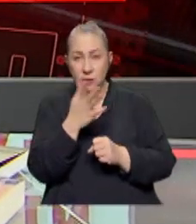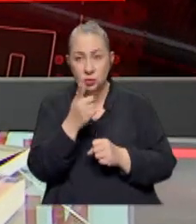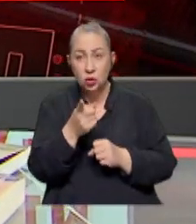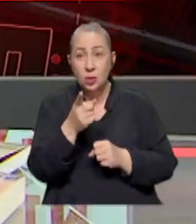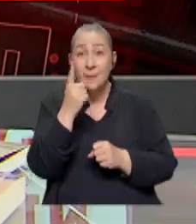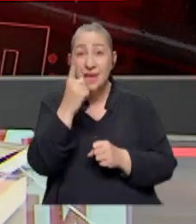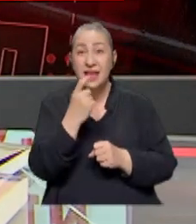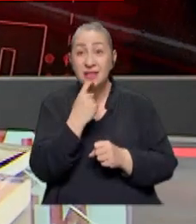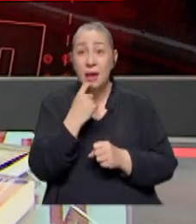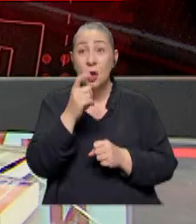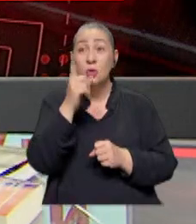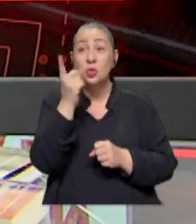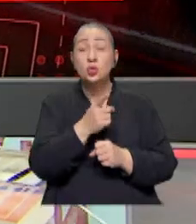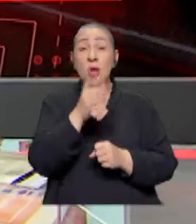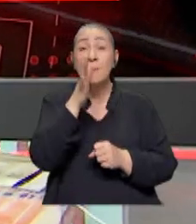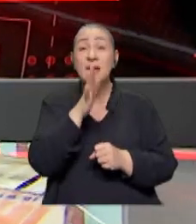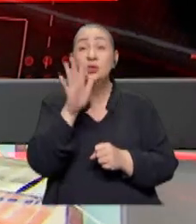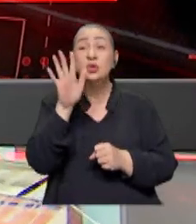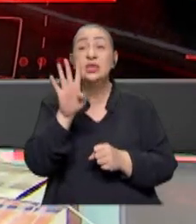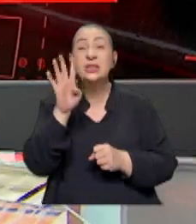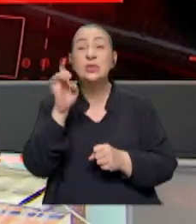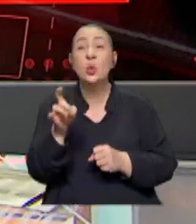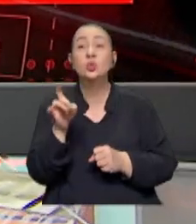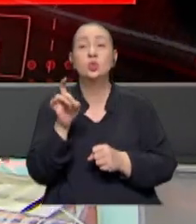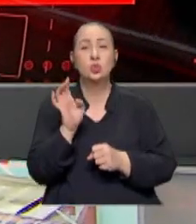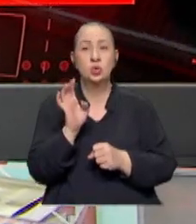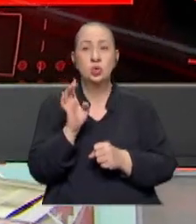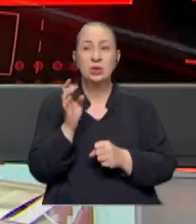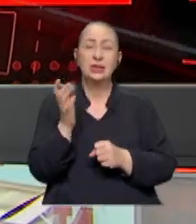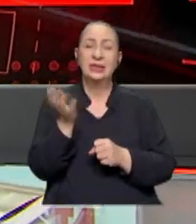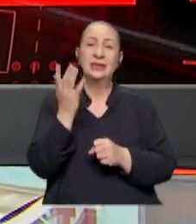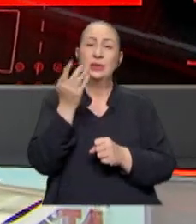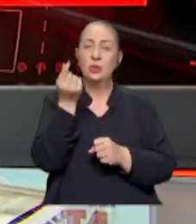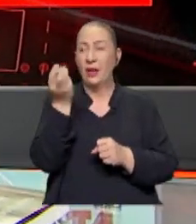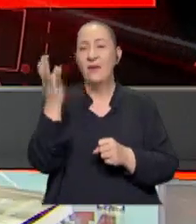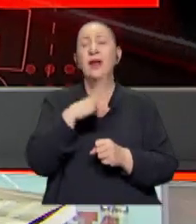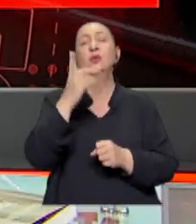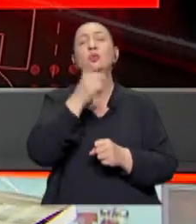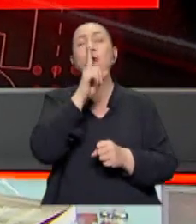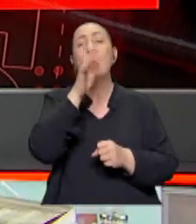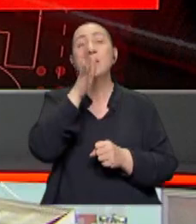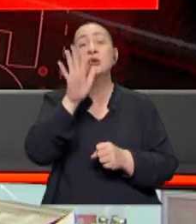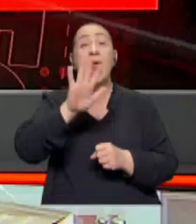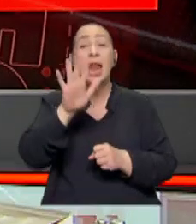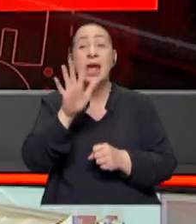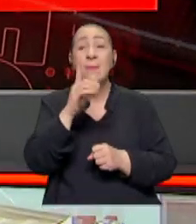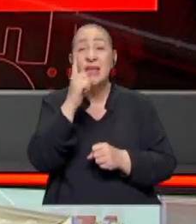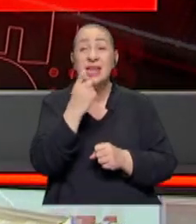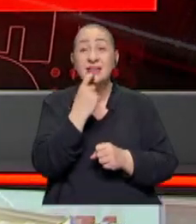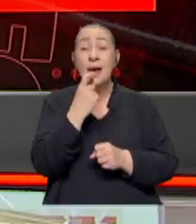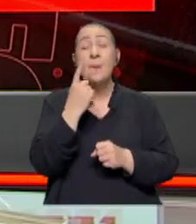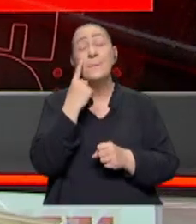musunuz? Bir yılda %549 küsür. Onun da bir küsuratı var. Sanayicinin doğalgazı bir